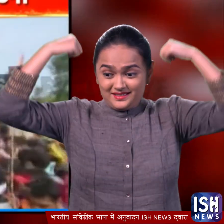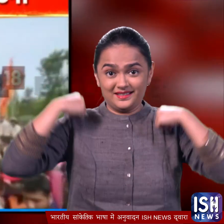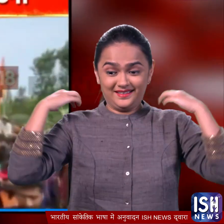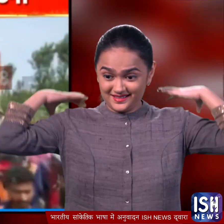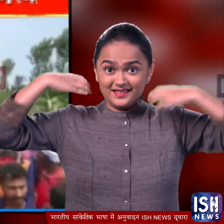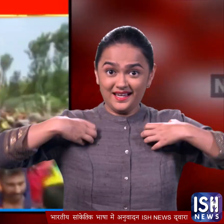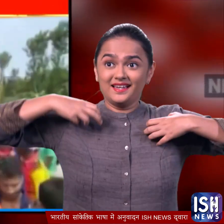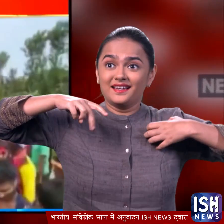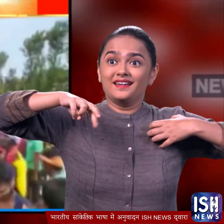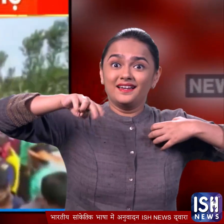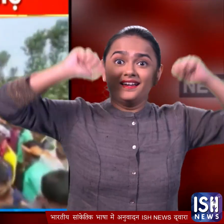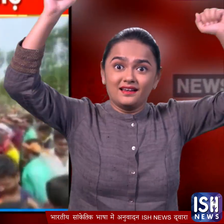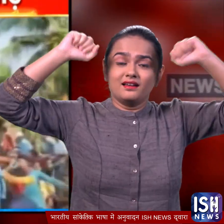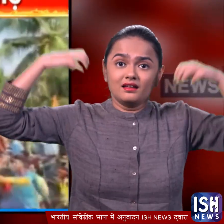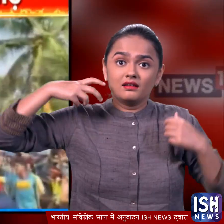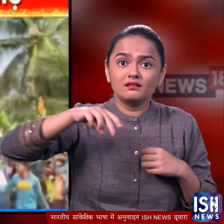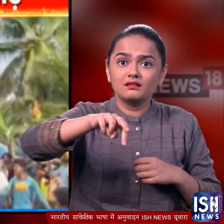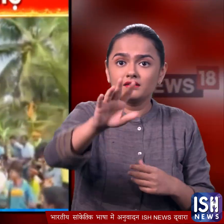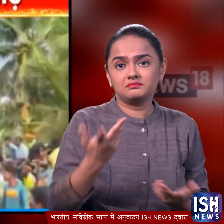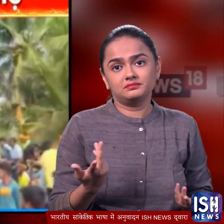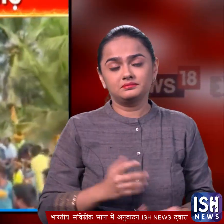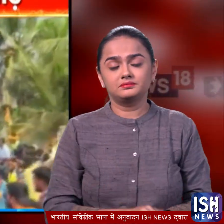लिया और काफी दूर तक उसी तरह लेकर गए।